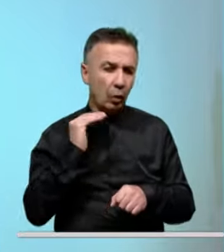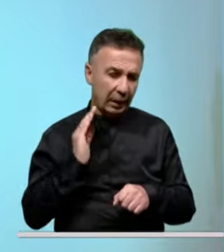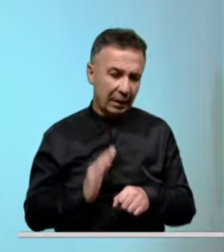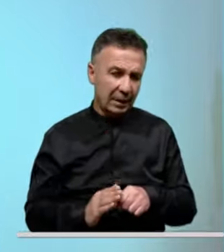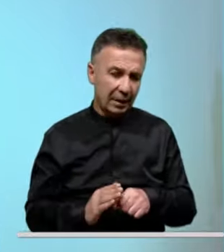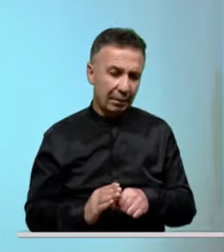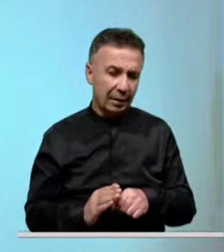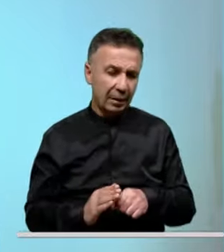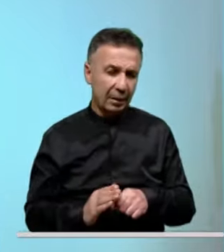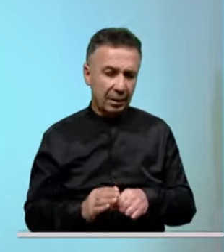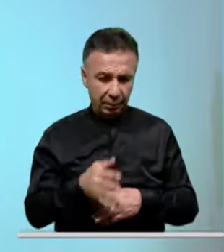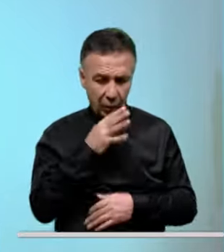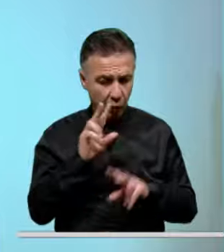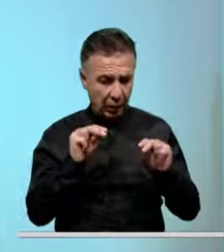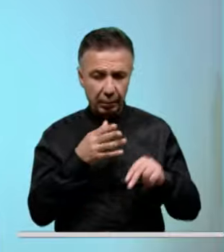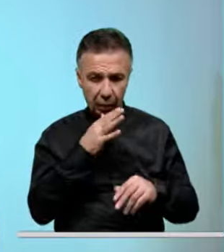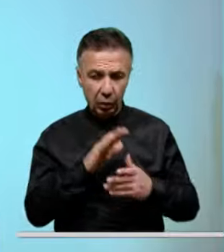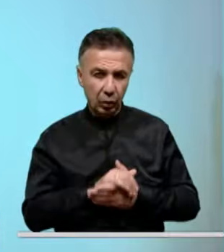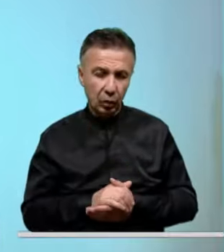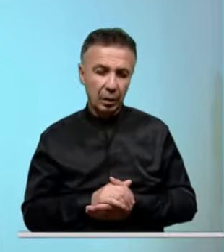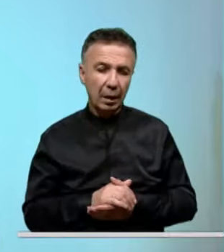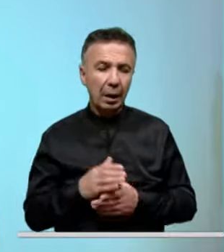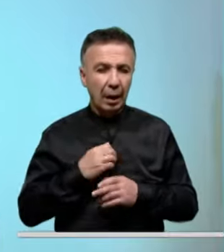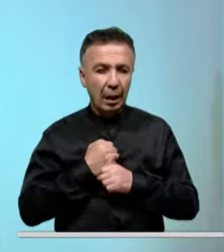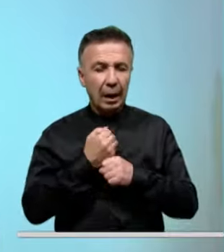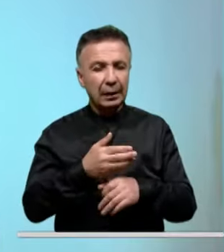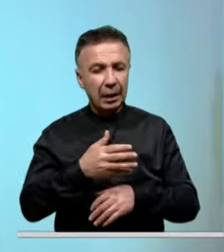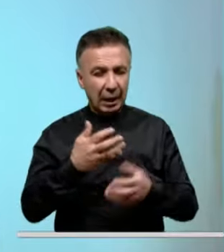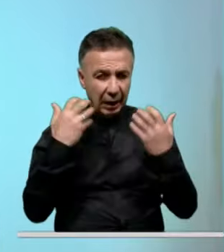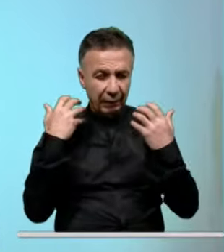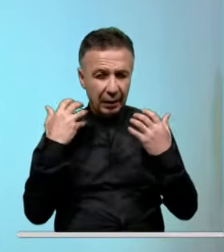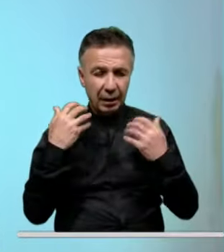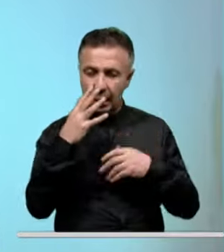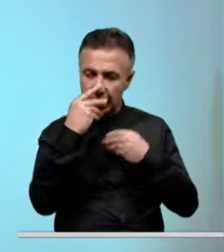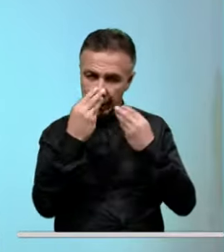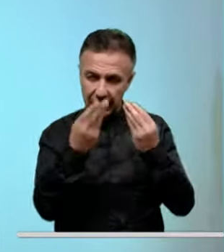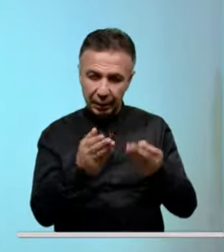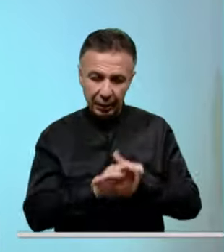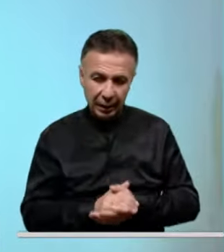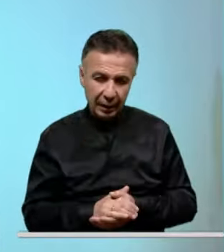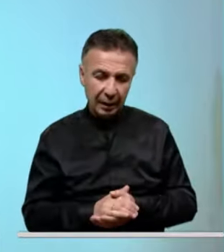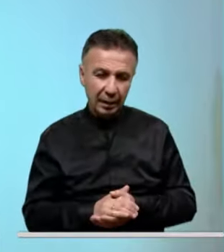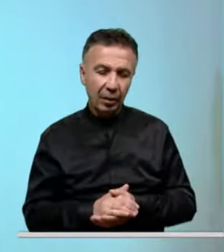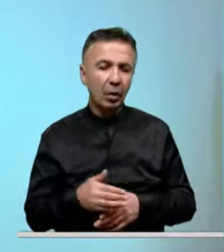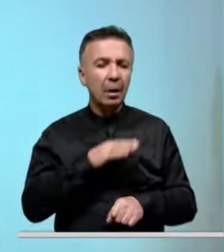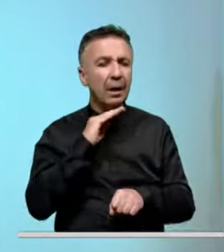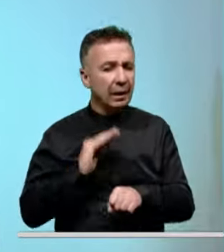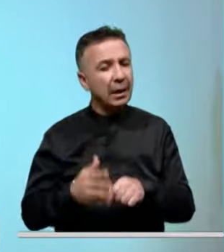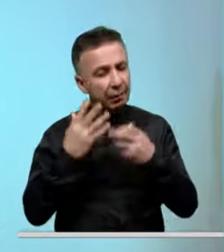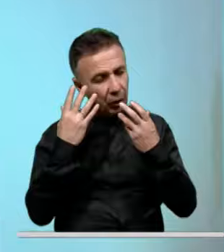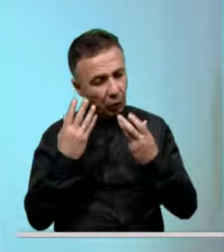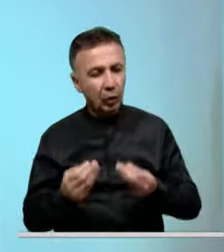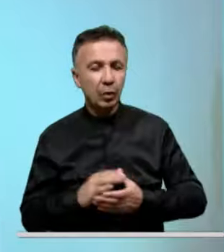kesilmiş olacağından adağını orada kesilmek üzere bağışlayabilir ve adağını da yerine getirmiş